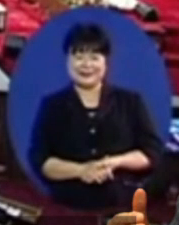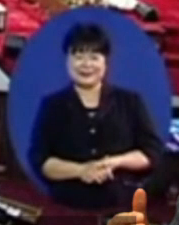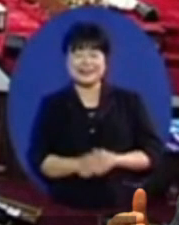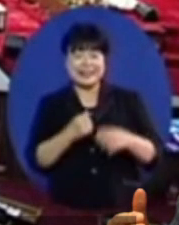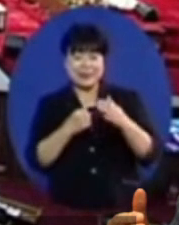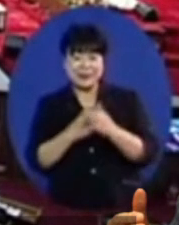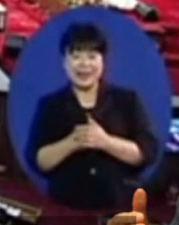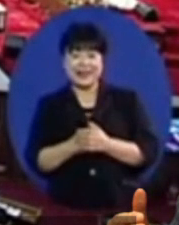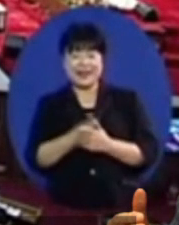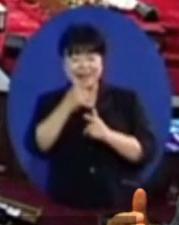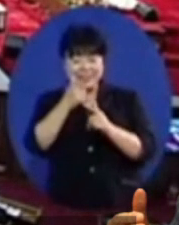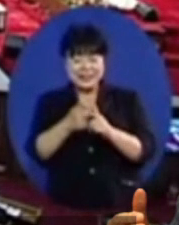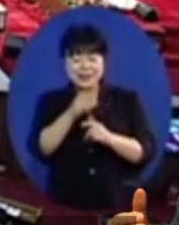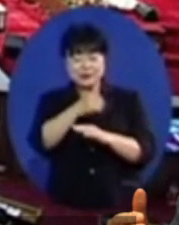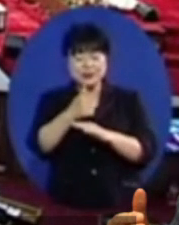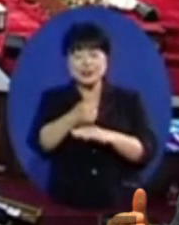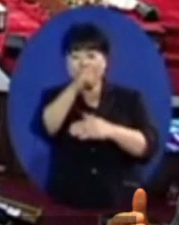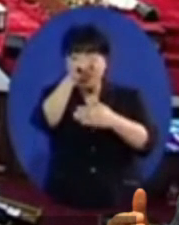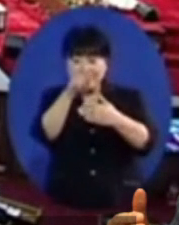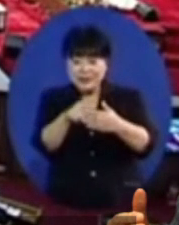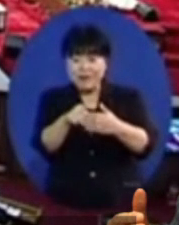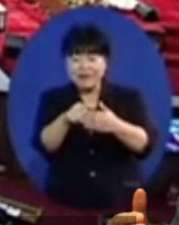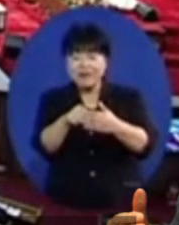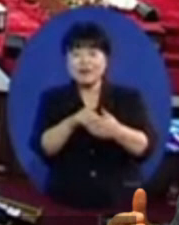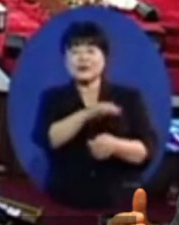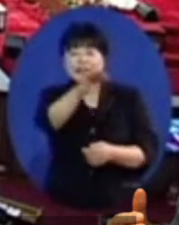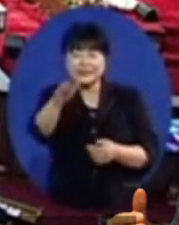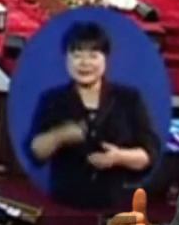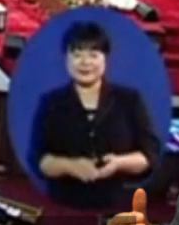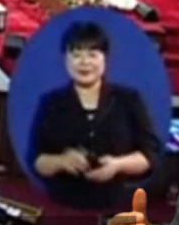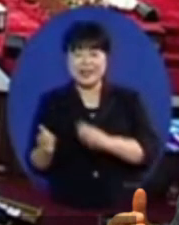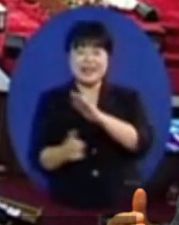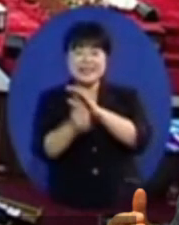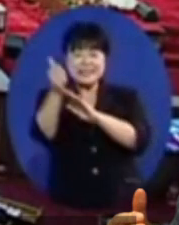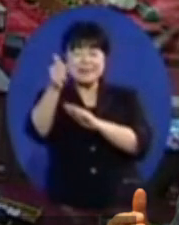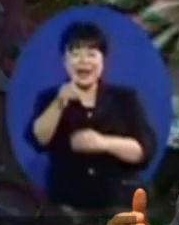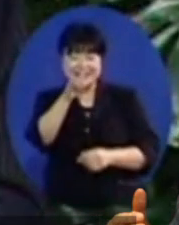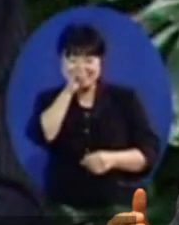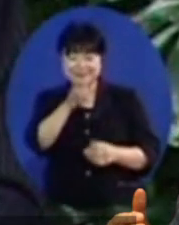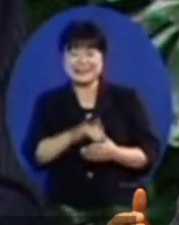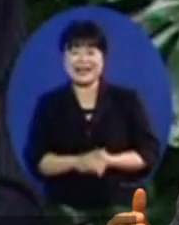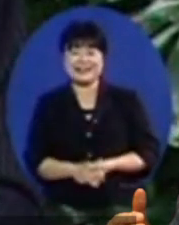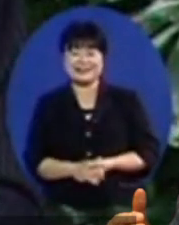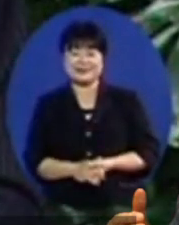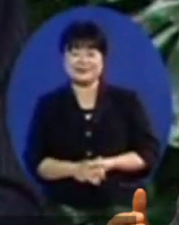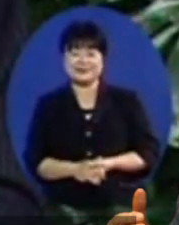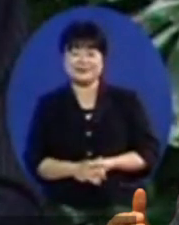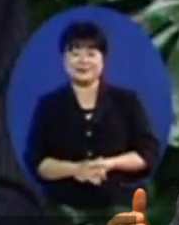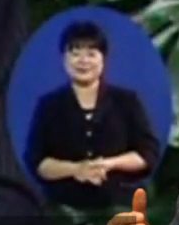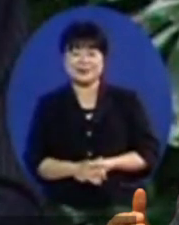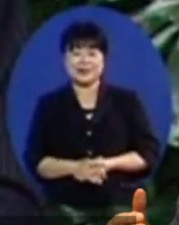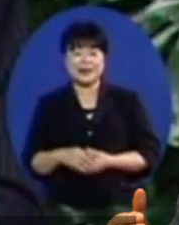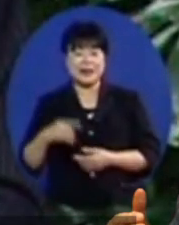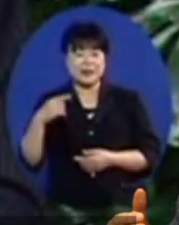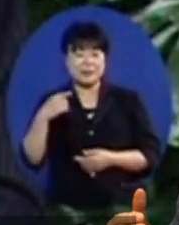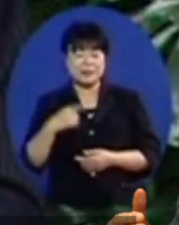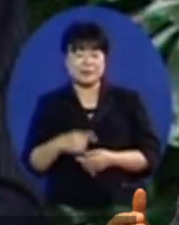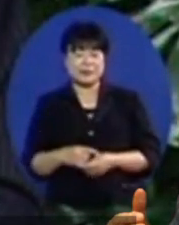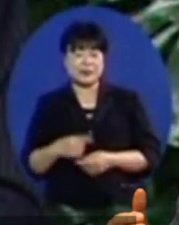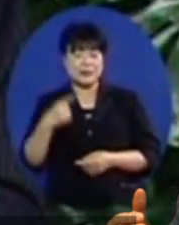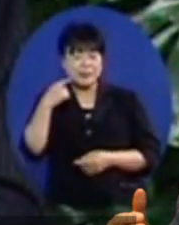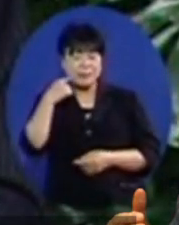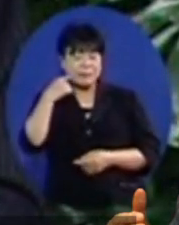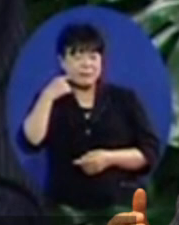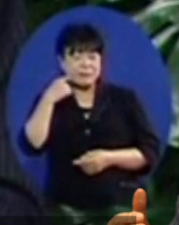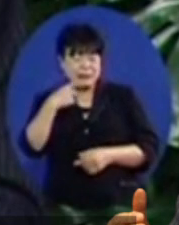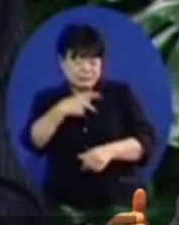그러므로 예수 그리스도 안에서 우리는 희망이 넘치는 것입니다. 마약 사범으로